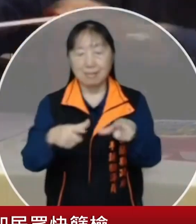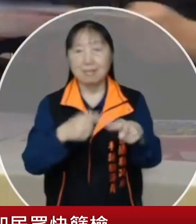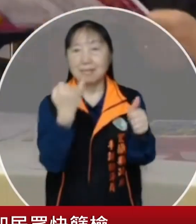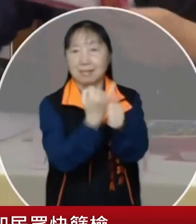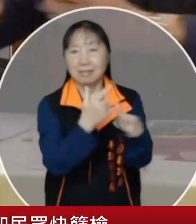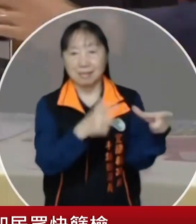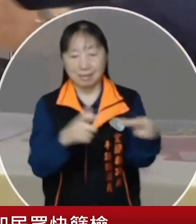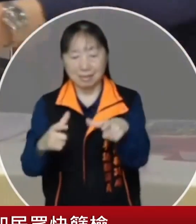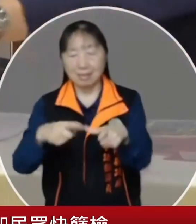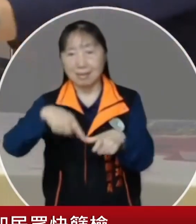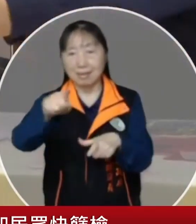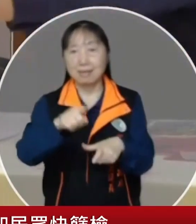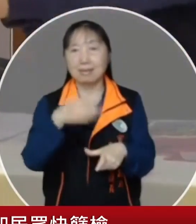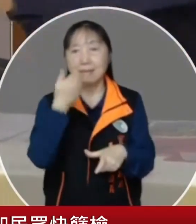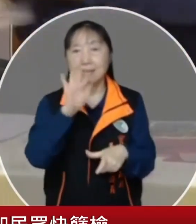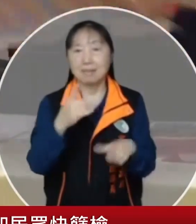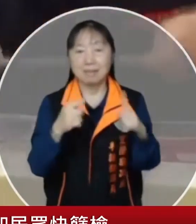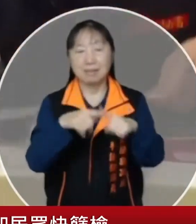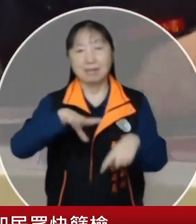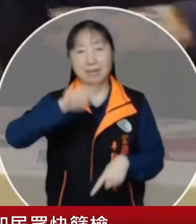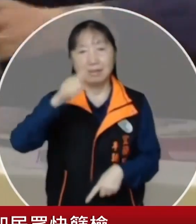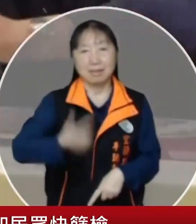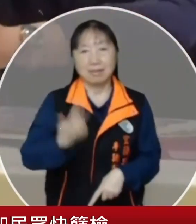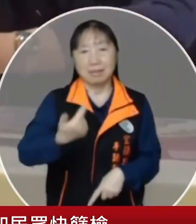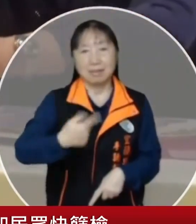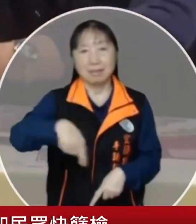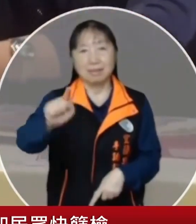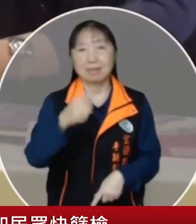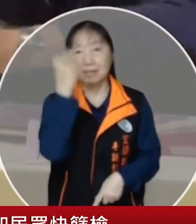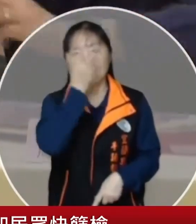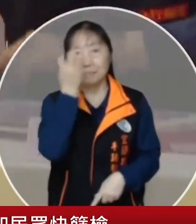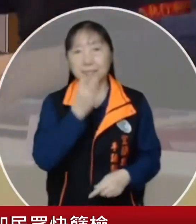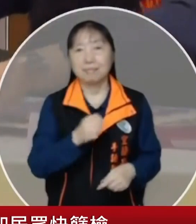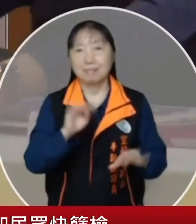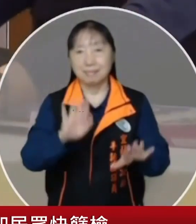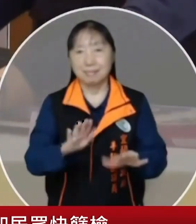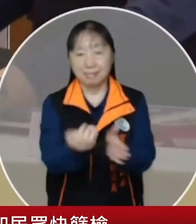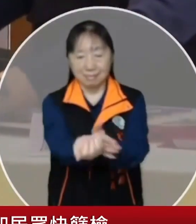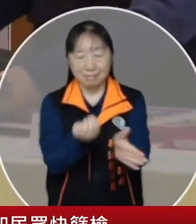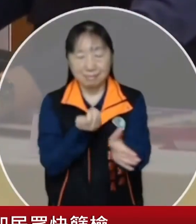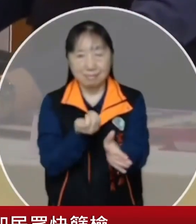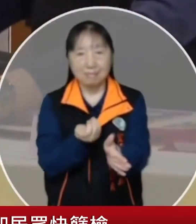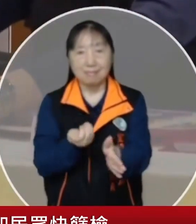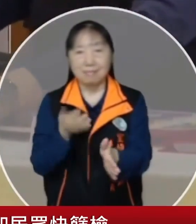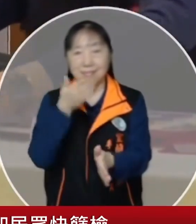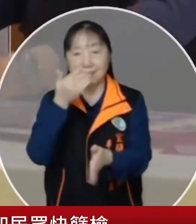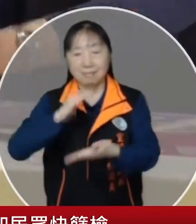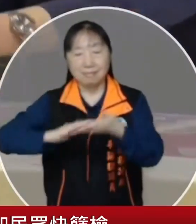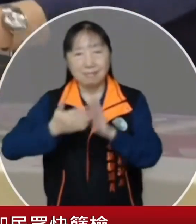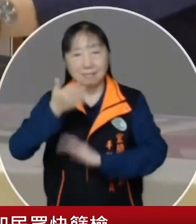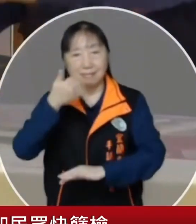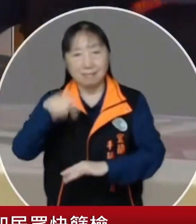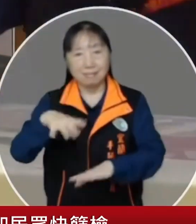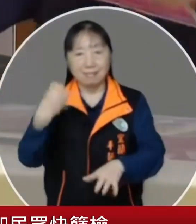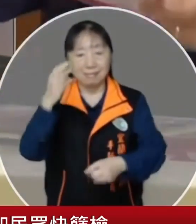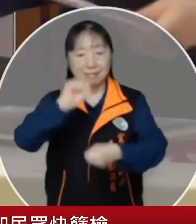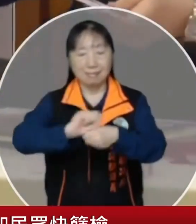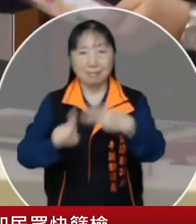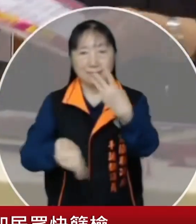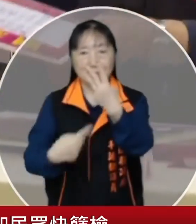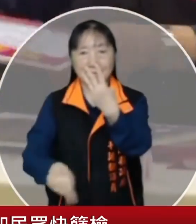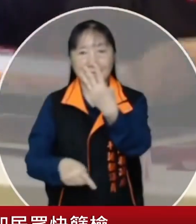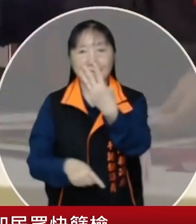众赶快来采检。先前的这个聚餐群聚案，今天新增3位的